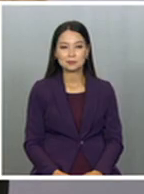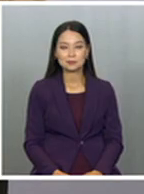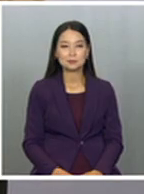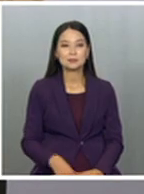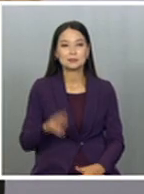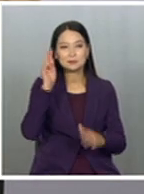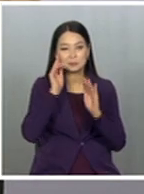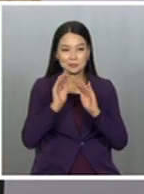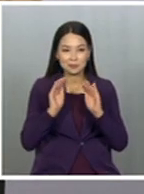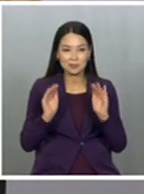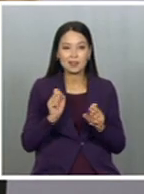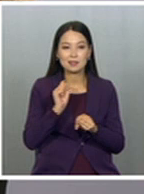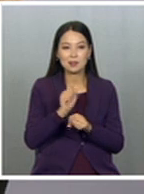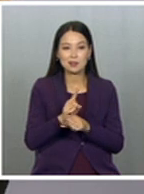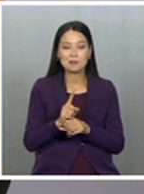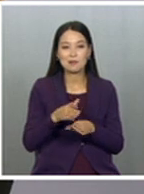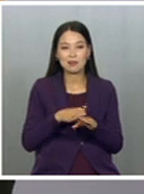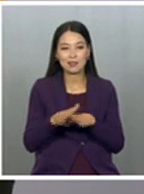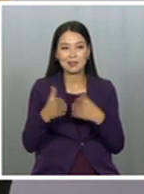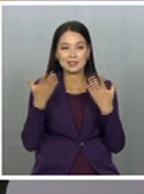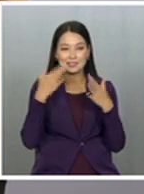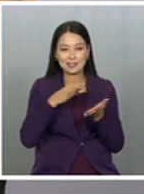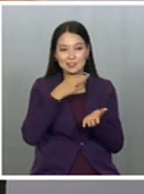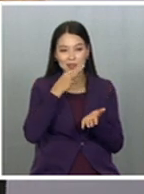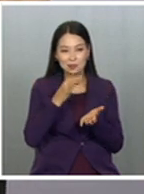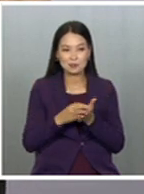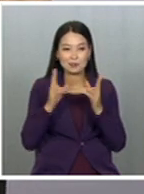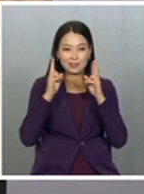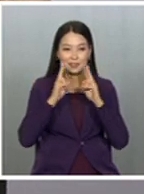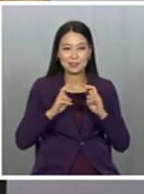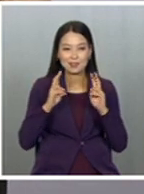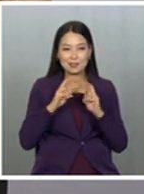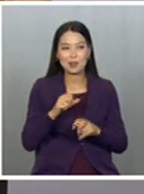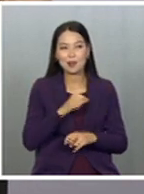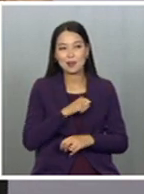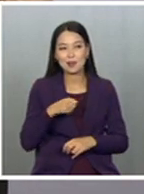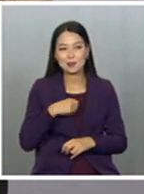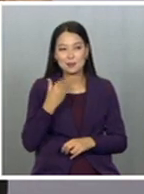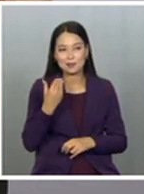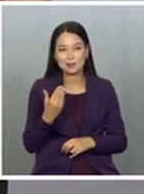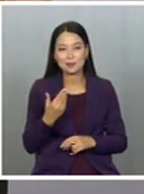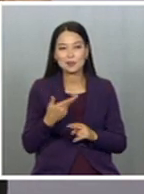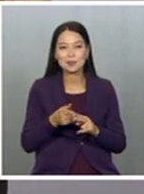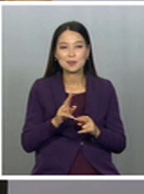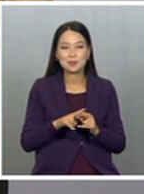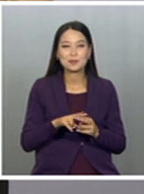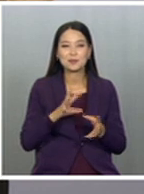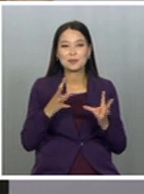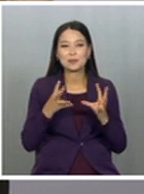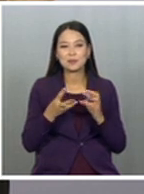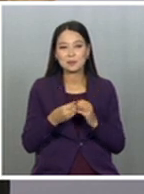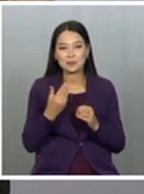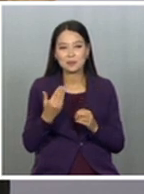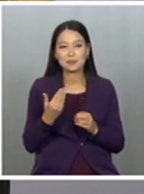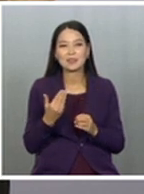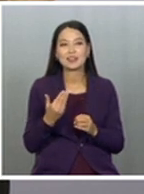Оқушылар тапсырманы орында болсаңыздар, жауабын көрейік. Өздеріңіз Біржан Сара операсынан көргендеріңізде